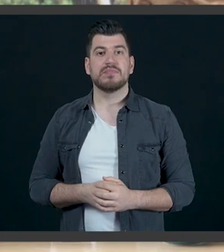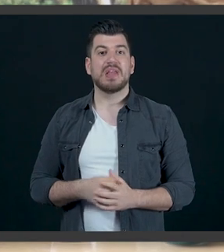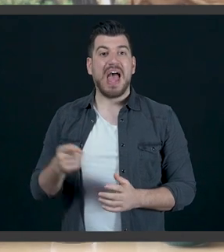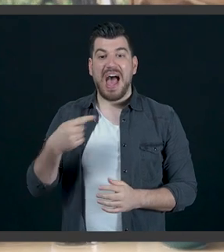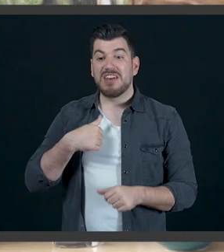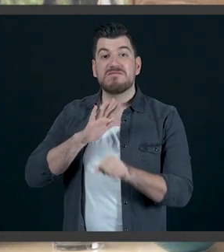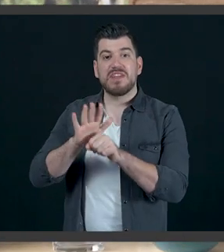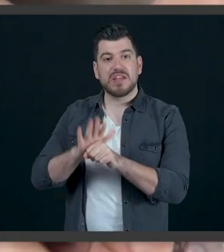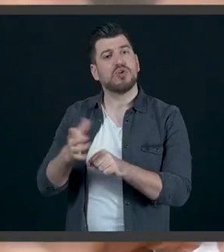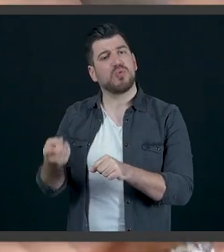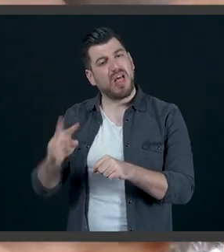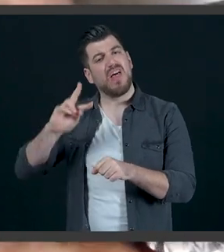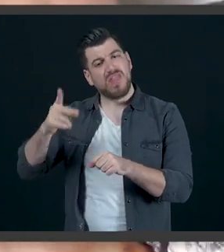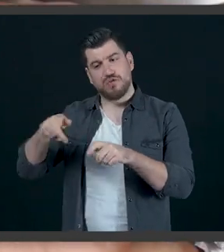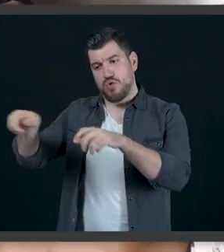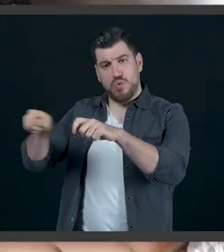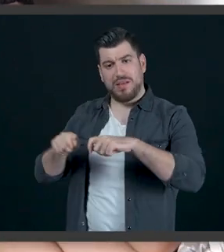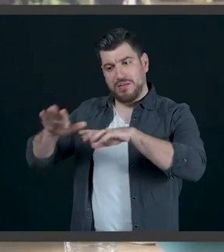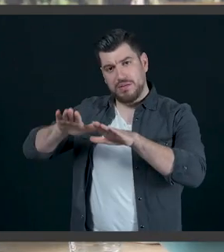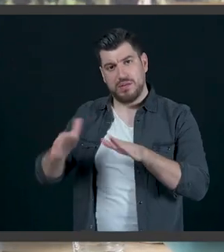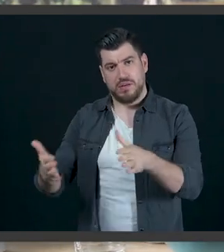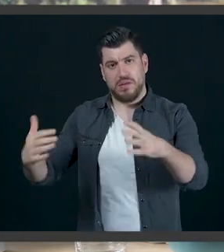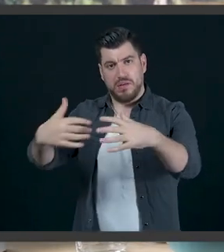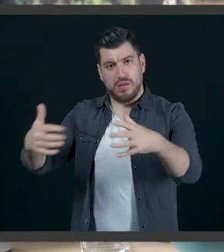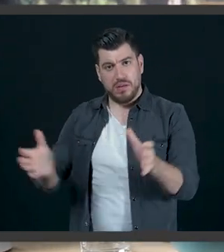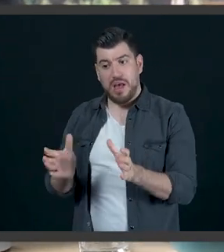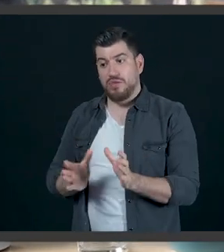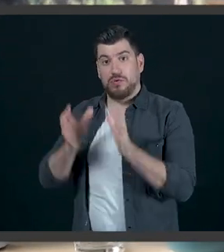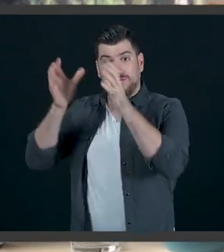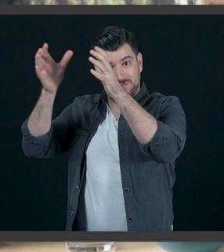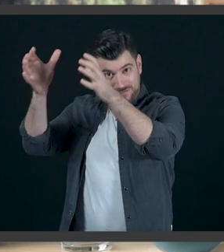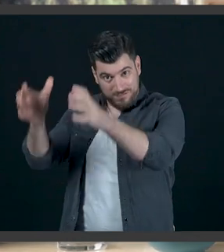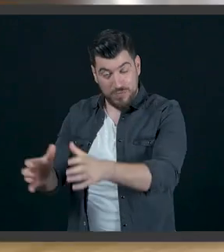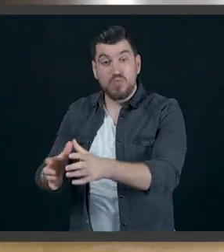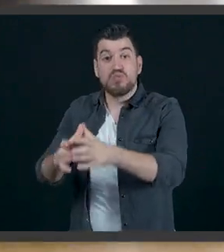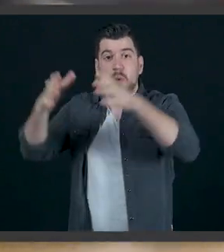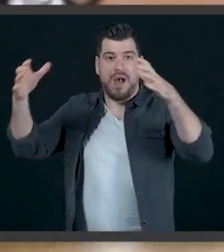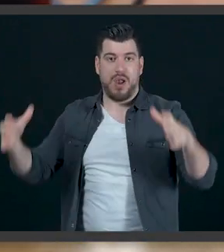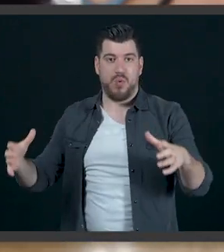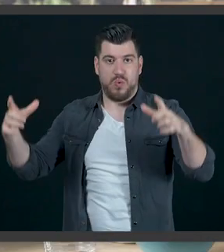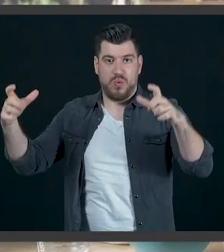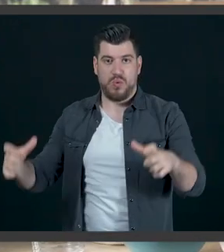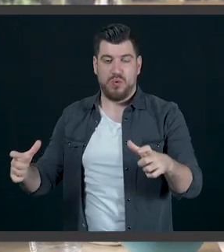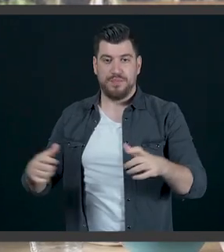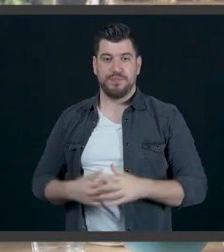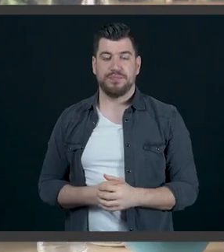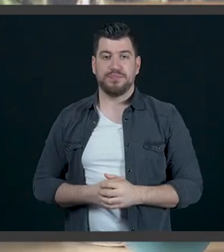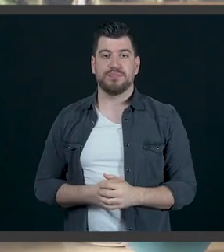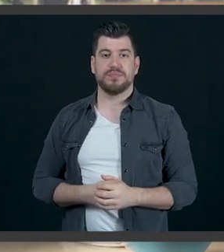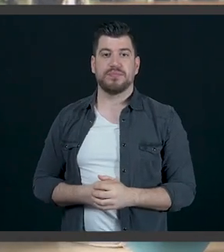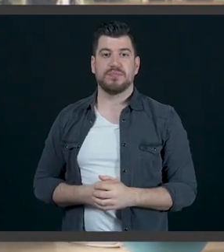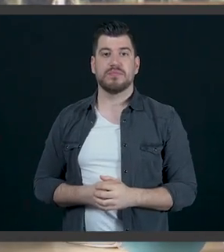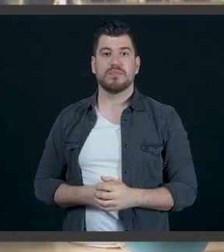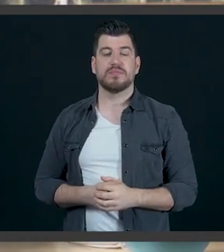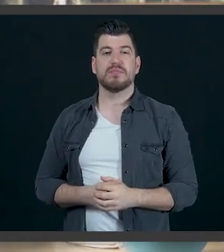να βάλετε 2 κομμάτια. Εντάξει, έτσι όπως είναι, θα πάρουμε τη σοκολατόπιτα και θα τη βάλουμε μέσα σε ένα μεγαλύτερο ταψί.